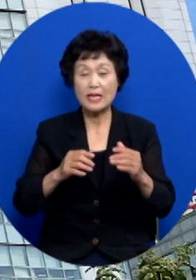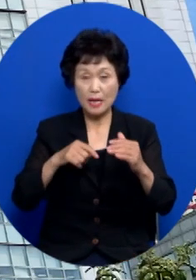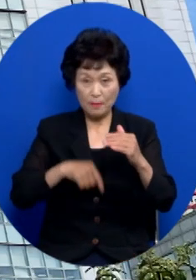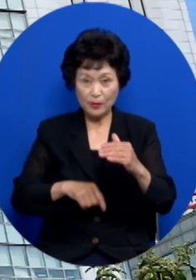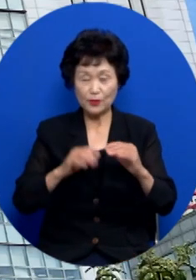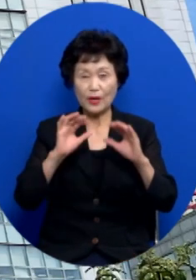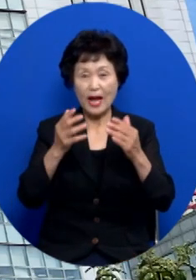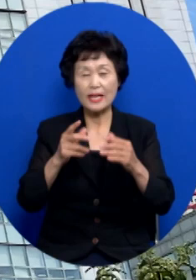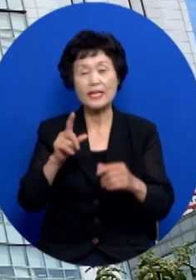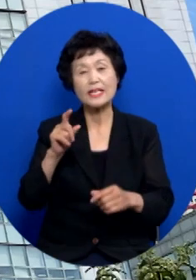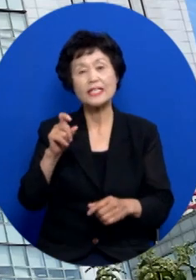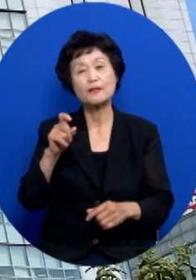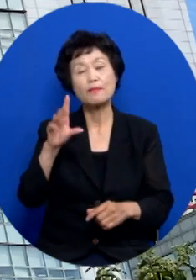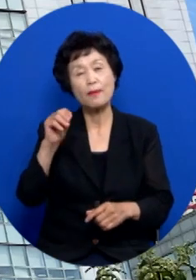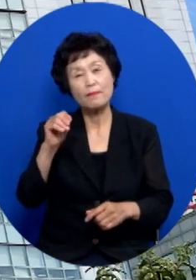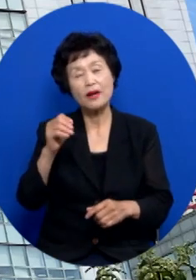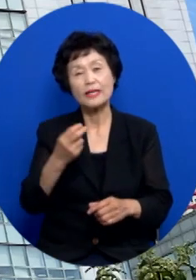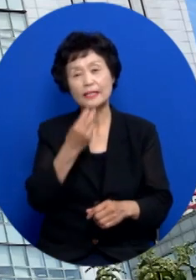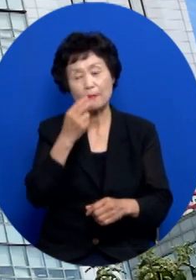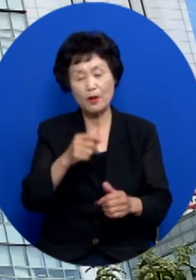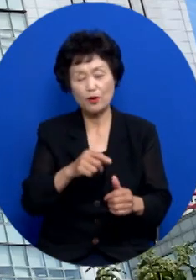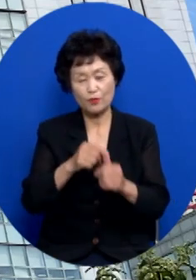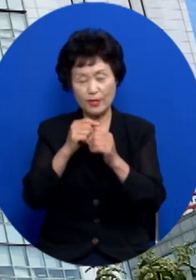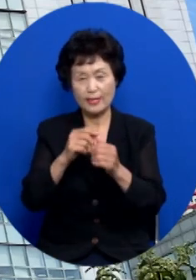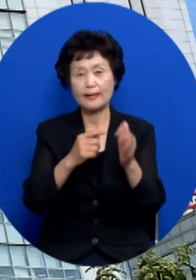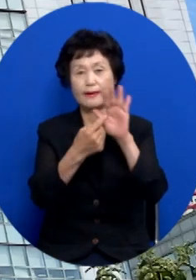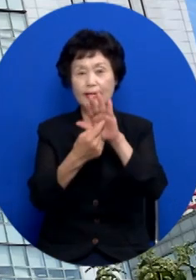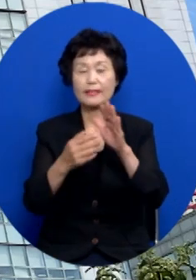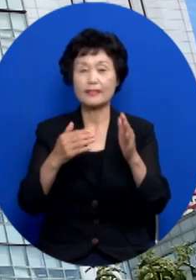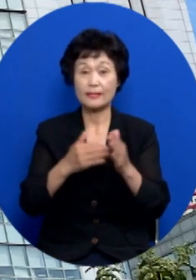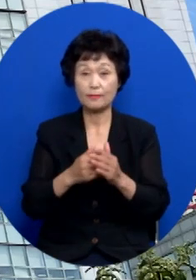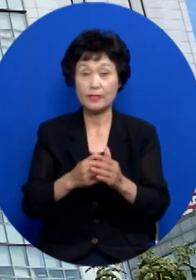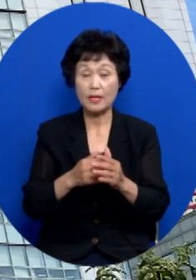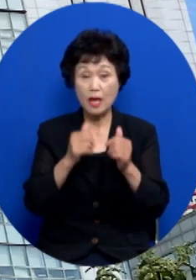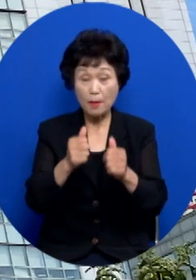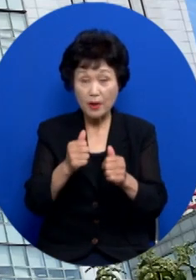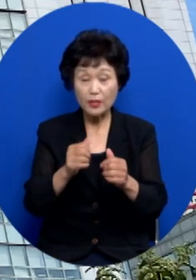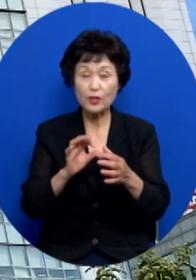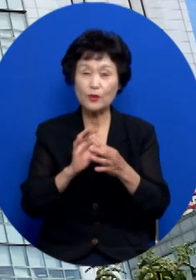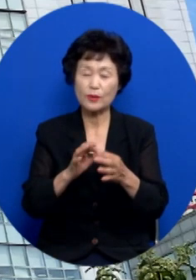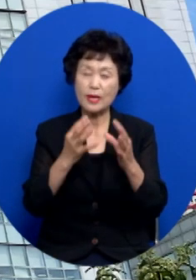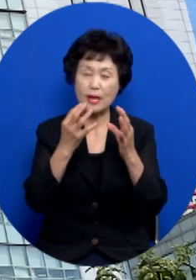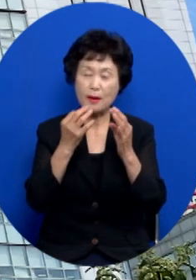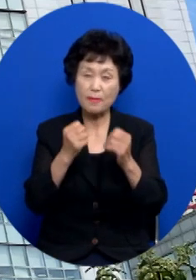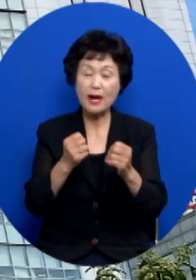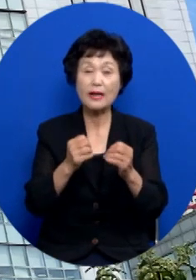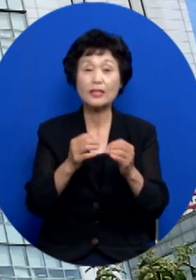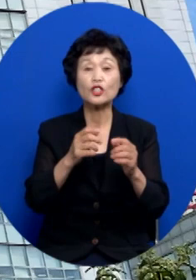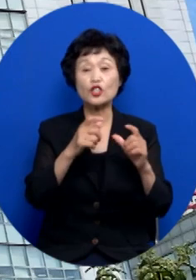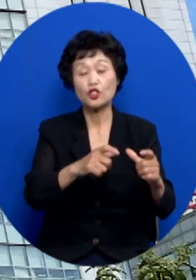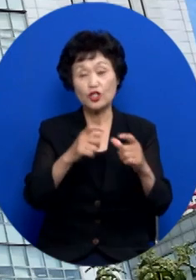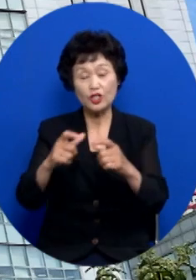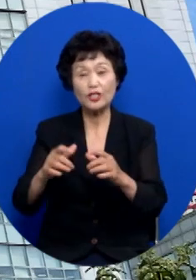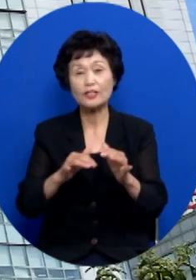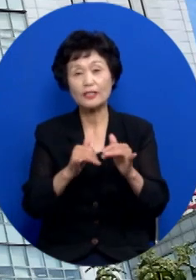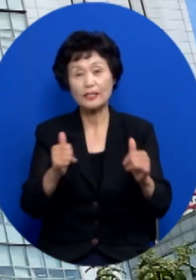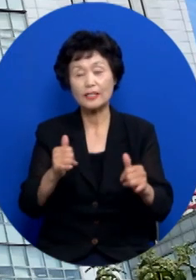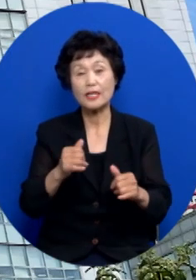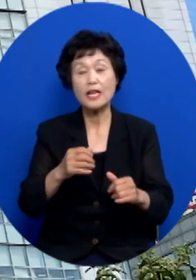나타났습니다. 미국 윤리 및 종교자유위원회는 돕슨 판결을 통해 많은 주가 생명 문화를 확립하는 데 성과를